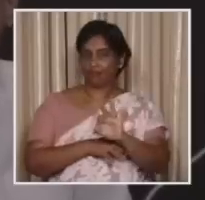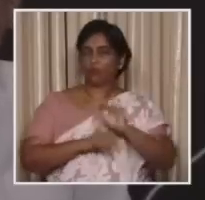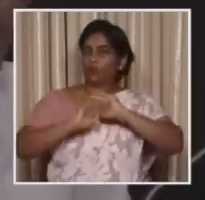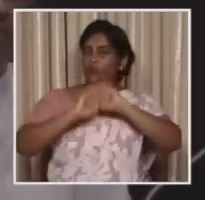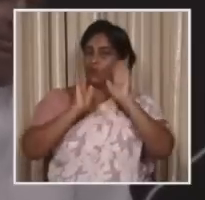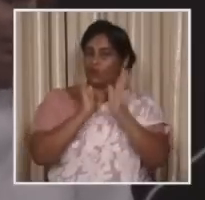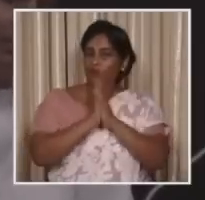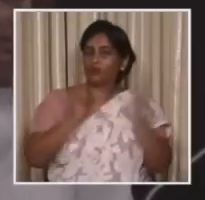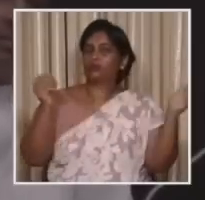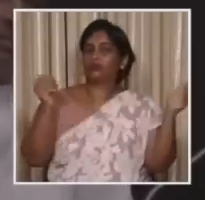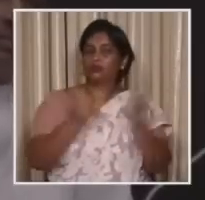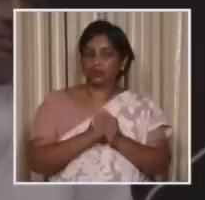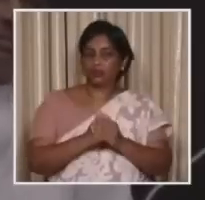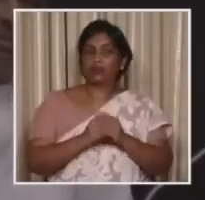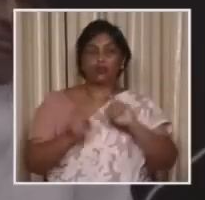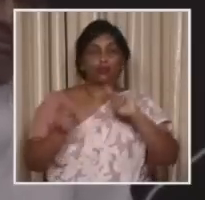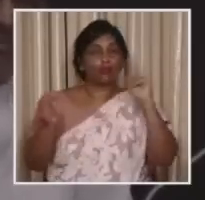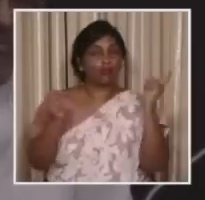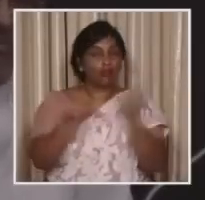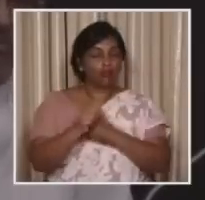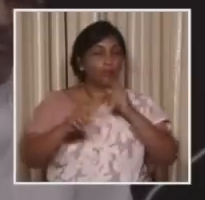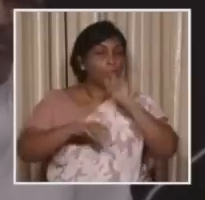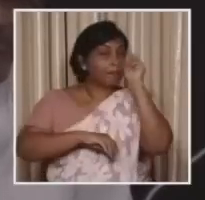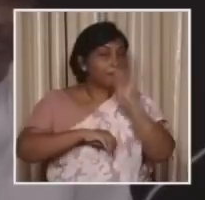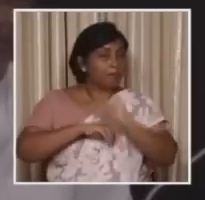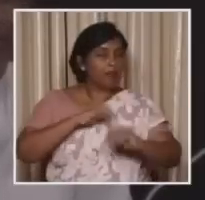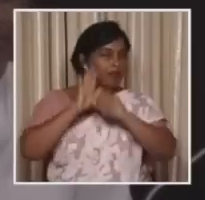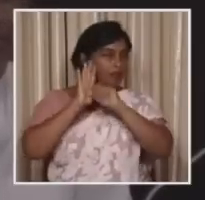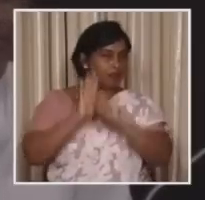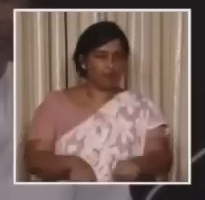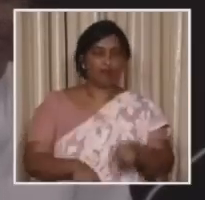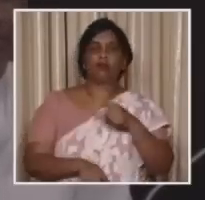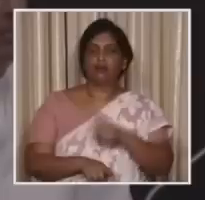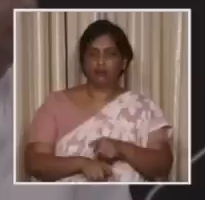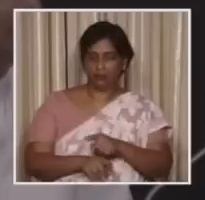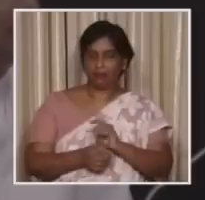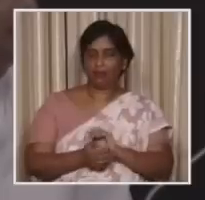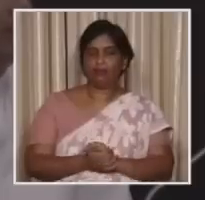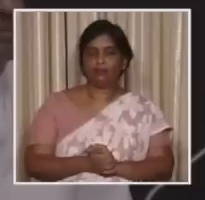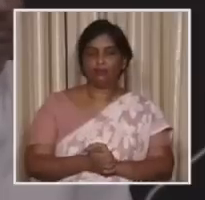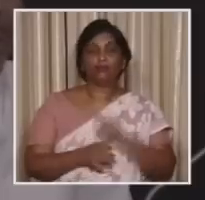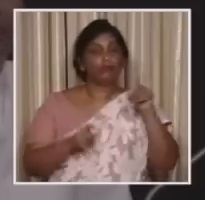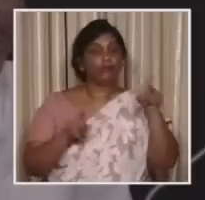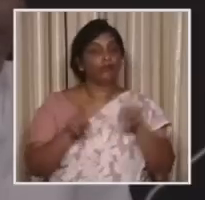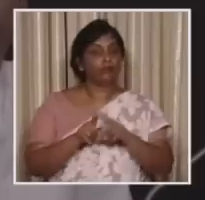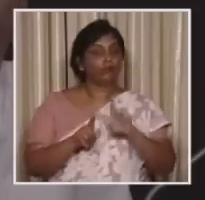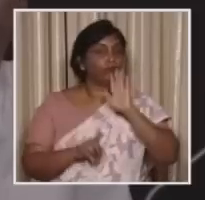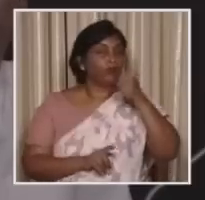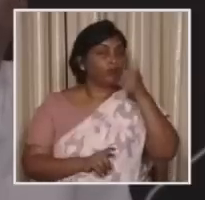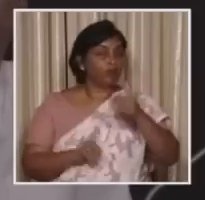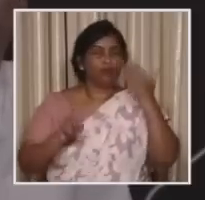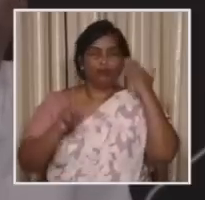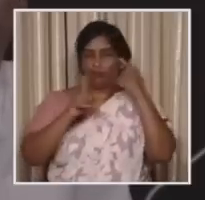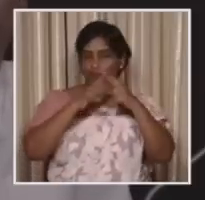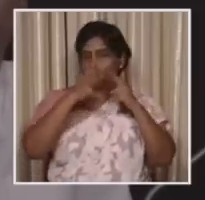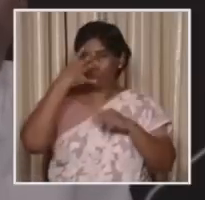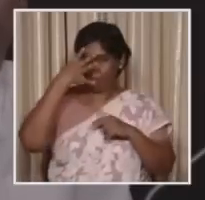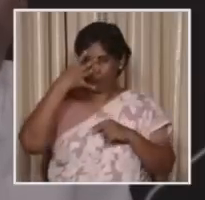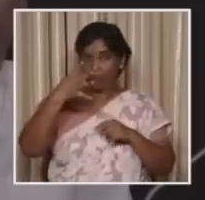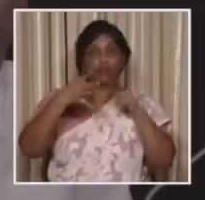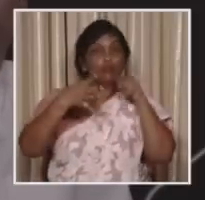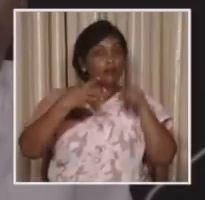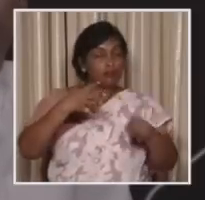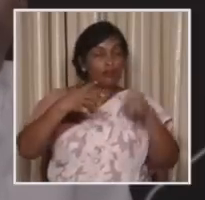පිටිපස්සේ තියෙන්නේ මේ ඝාතන කුමන්ත්‍රණය යටපත් කිරීම. යටපත් කිරීම. ඒ වගේම වැදගත් කාරණා හතරක් කියනවා